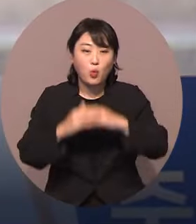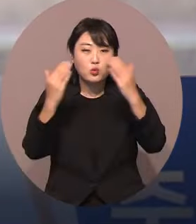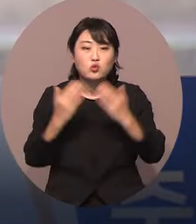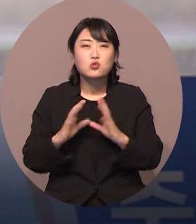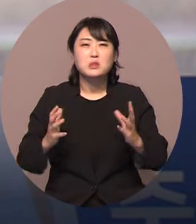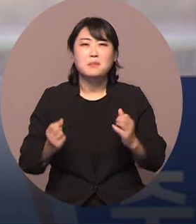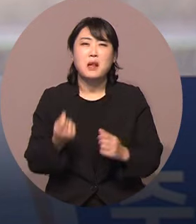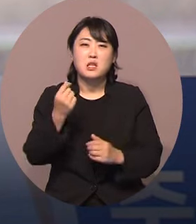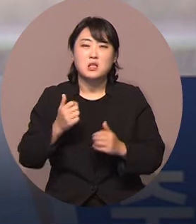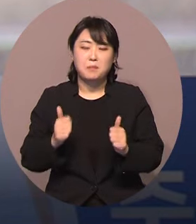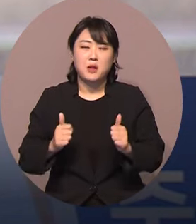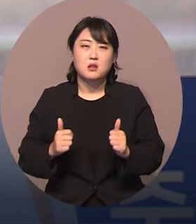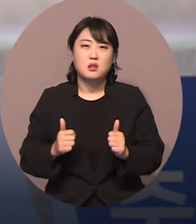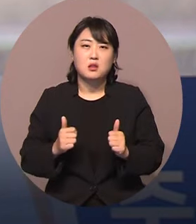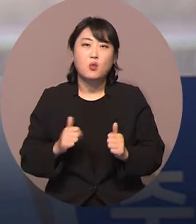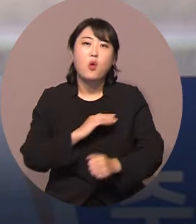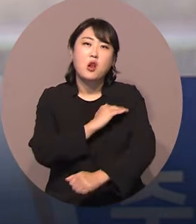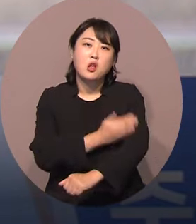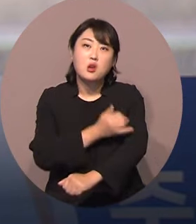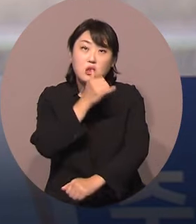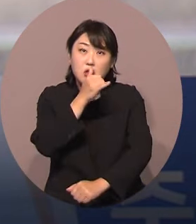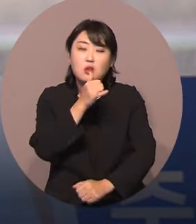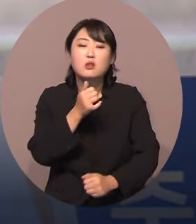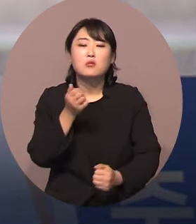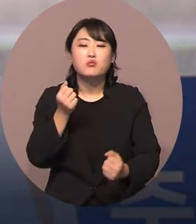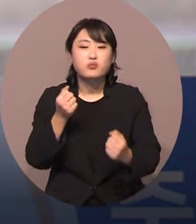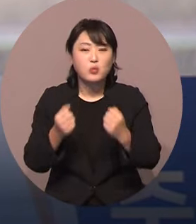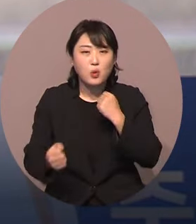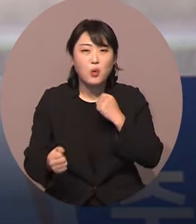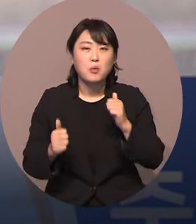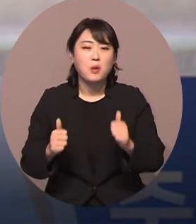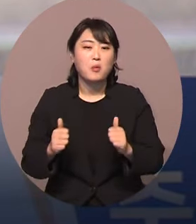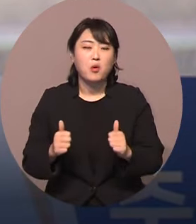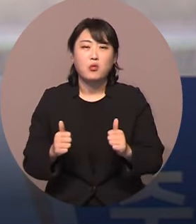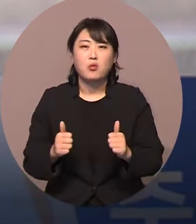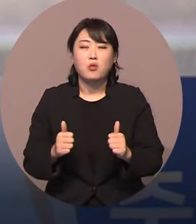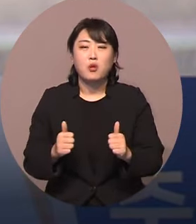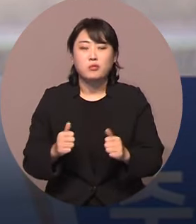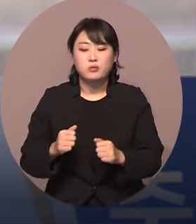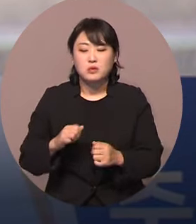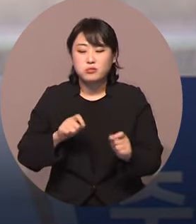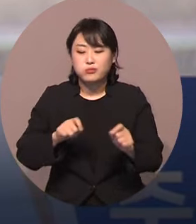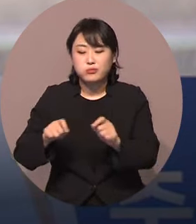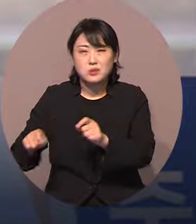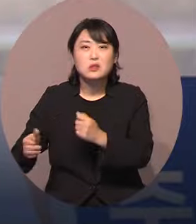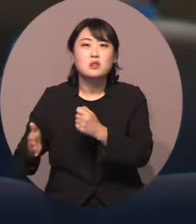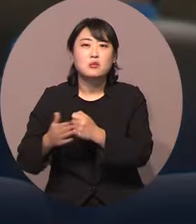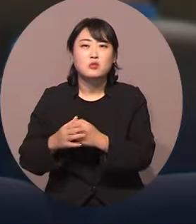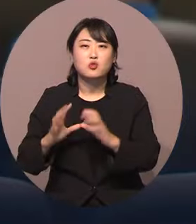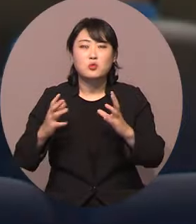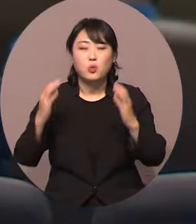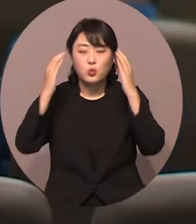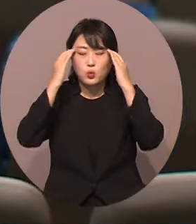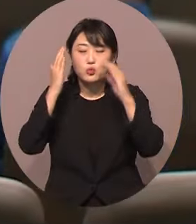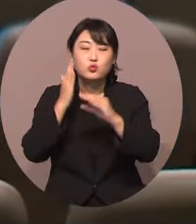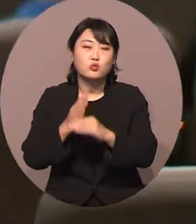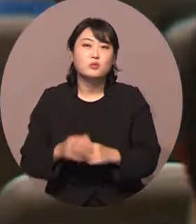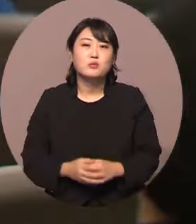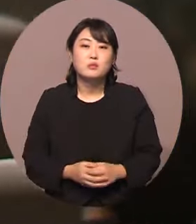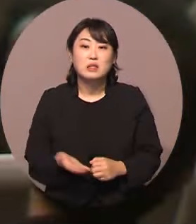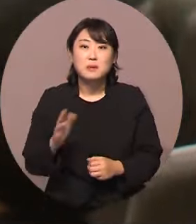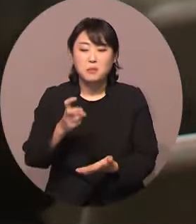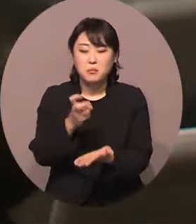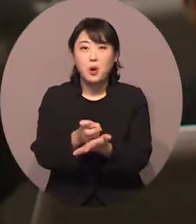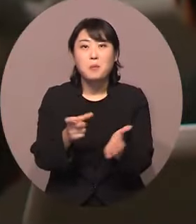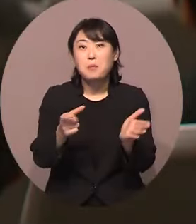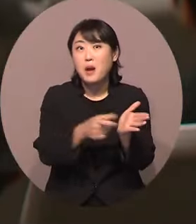가지는데도 법원이이를 지키지 못하여 국민의 고통을 가중시키고 있습니다 하지만 법률로